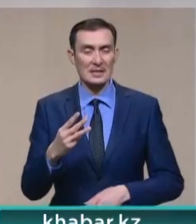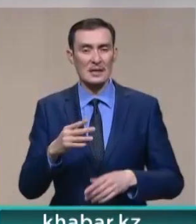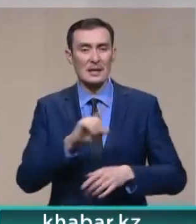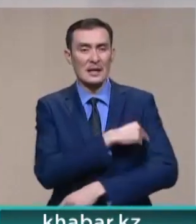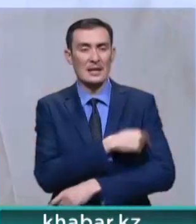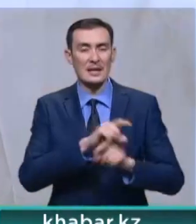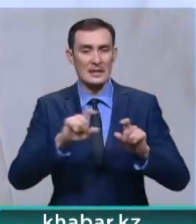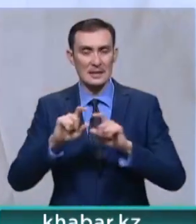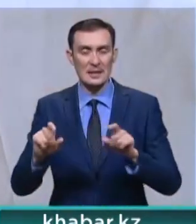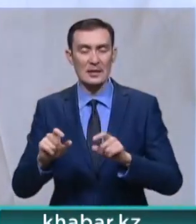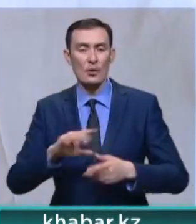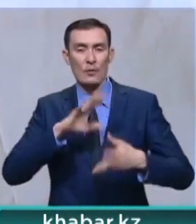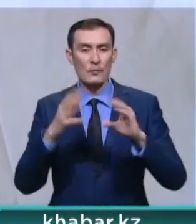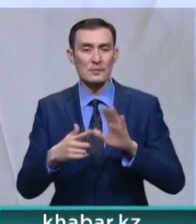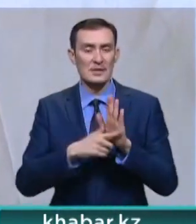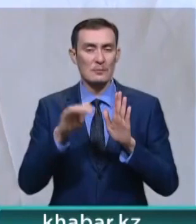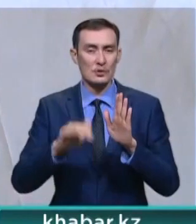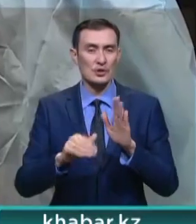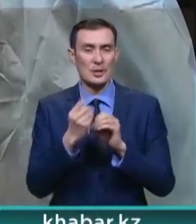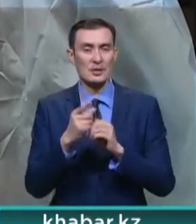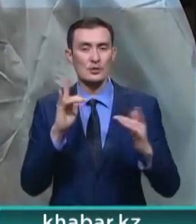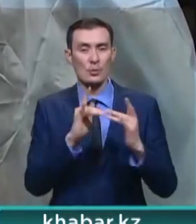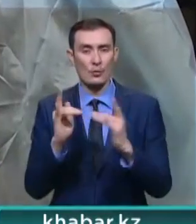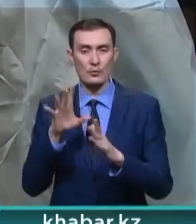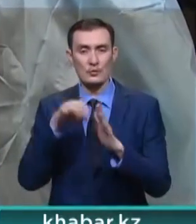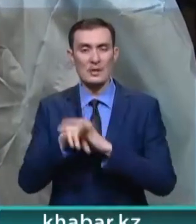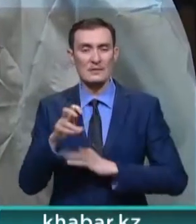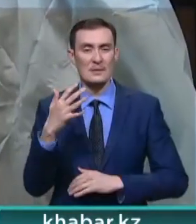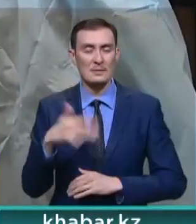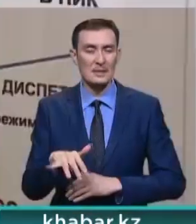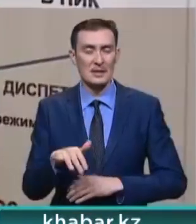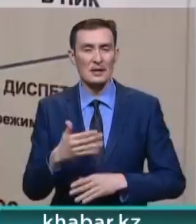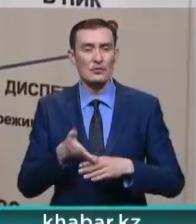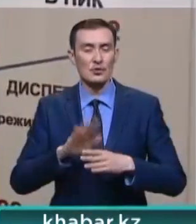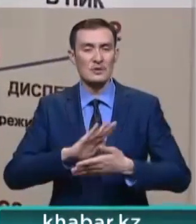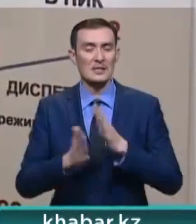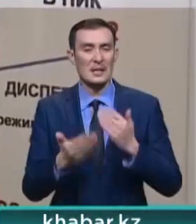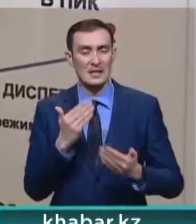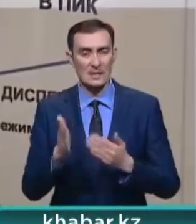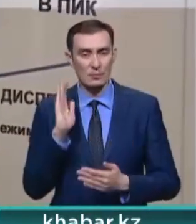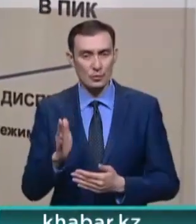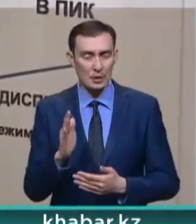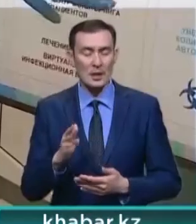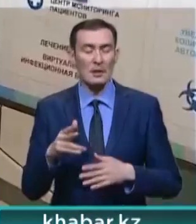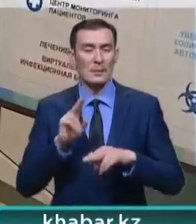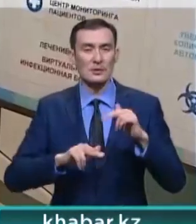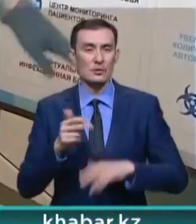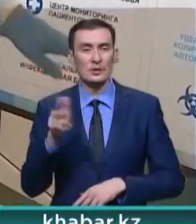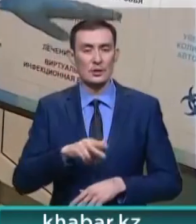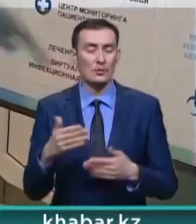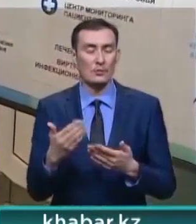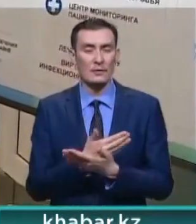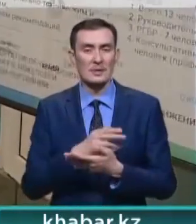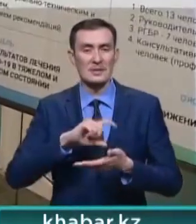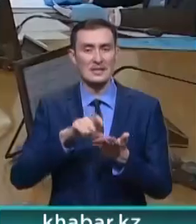клиники на 7011 коек в том числе 250 реанимационных построены три новых инфекционных стационаров